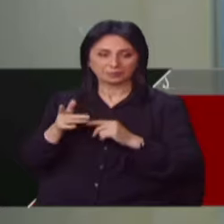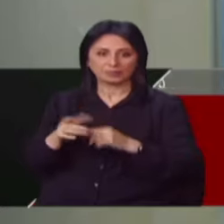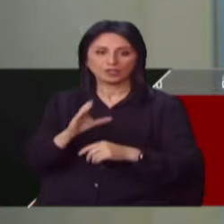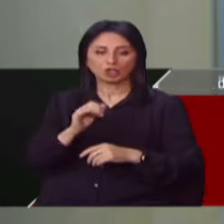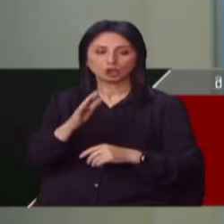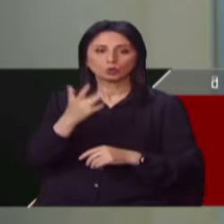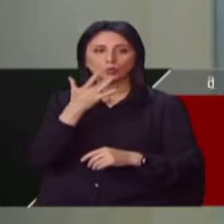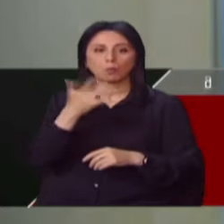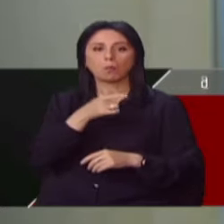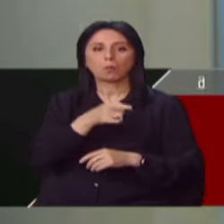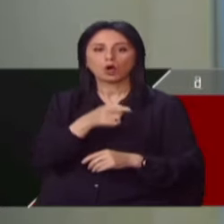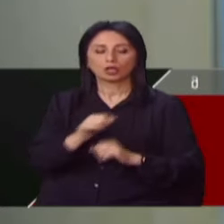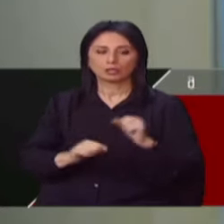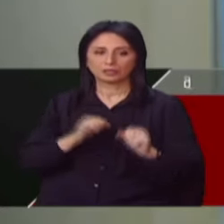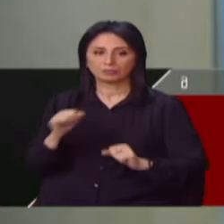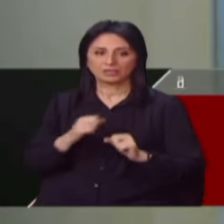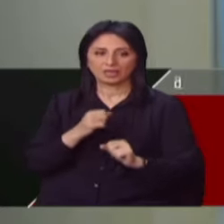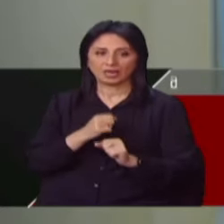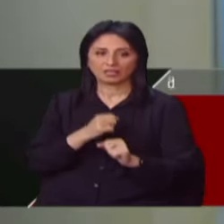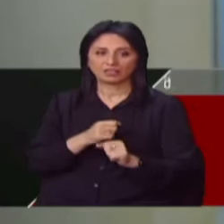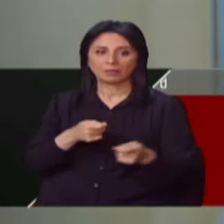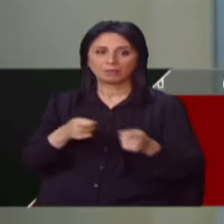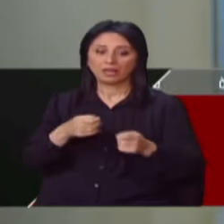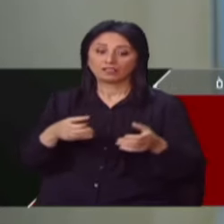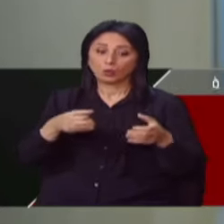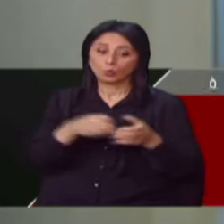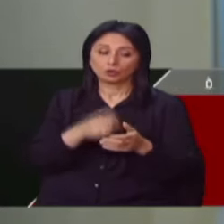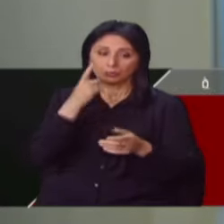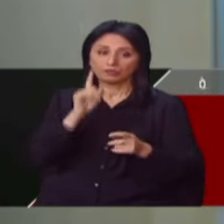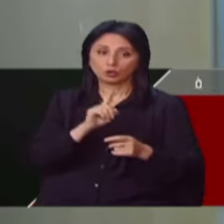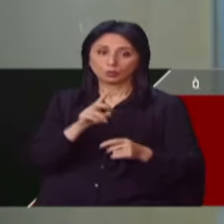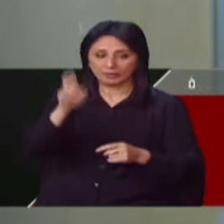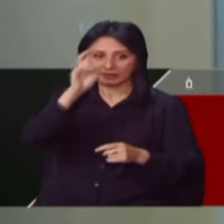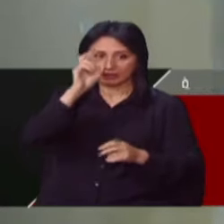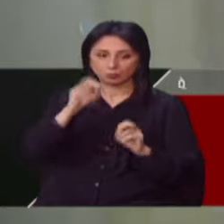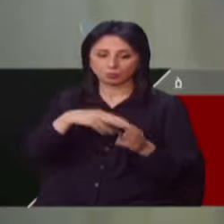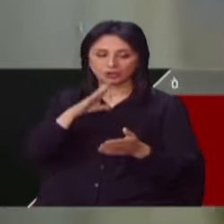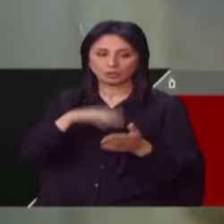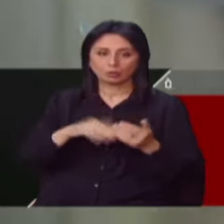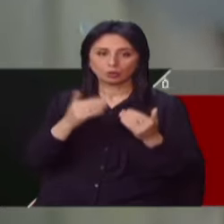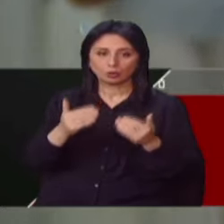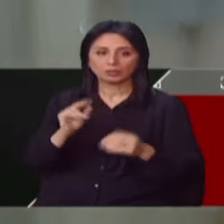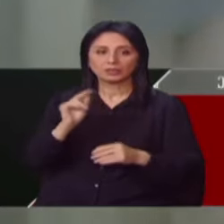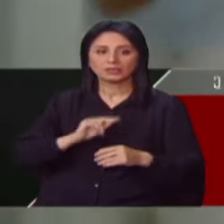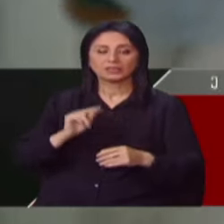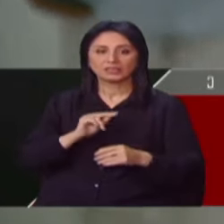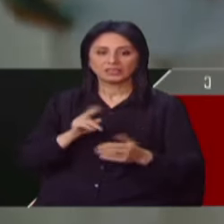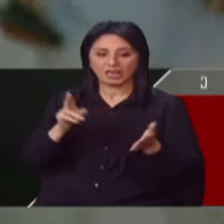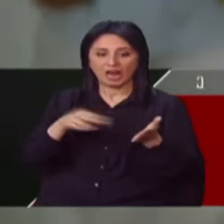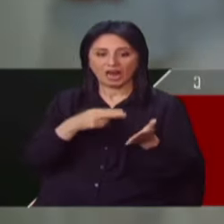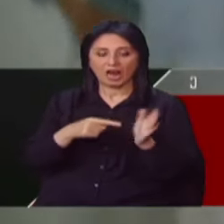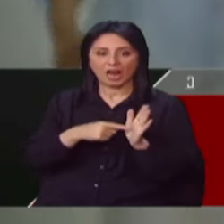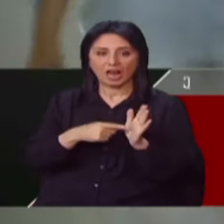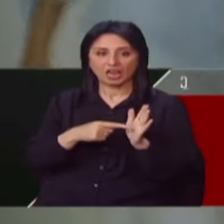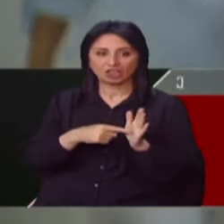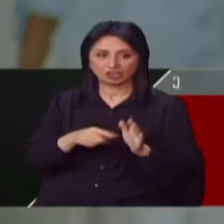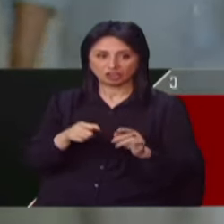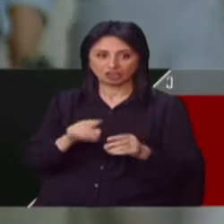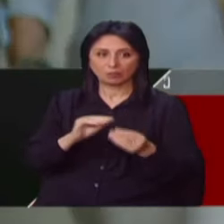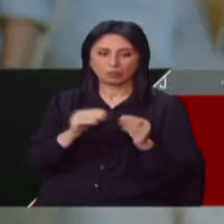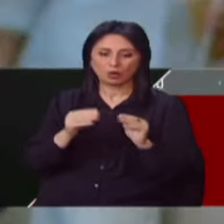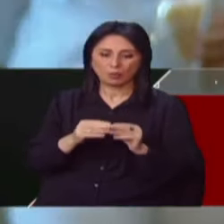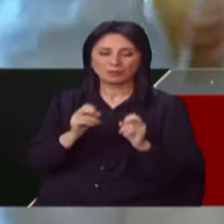სუსის პოლიტიზირების მცდელობა დაფასებს მართლ გუნჩი კი ფიქრობენ, რომ სახელმწიფო უსაფრთხოების სამსახურის ანგარიში მოყვანილი